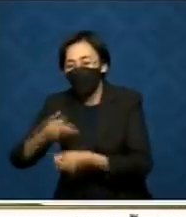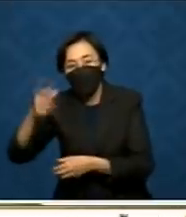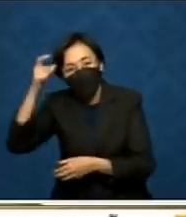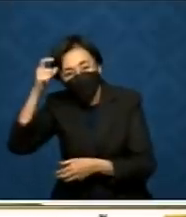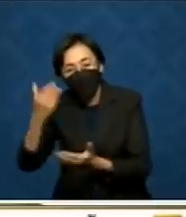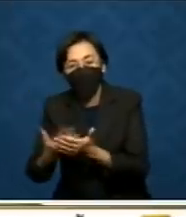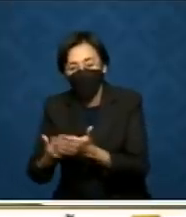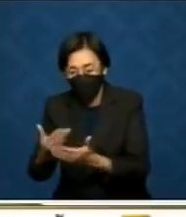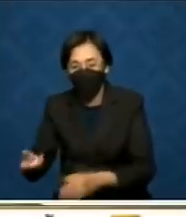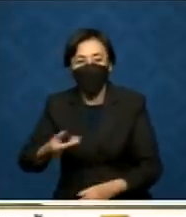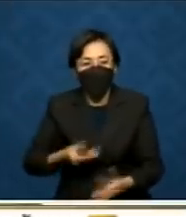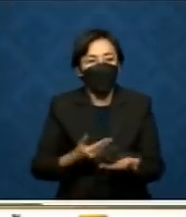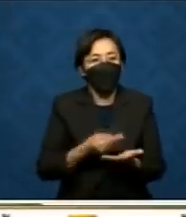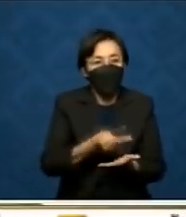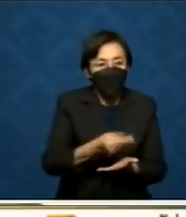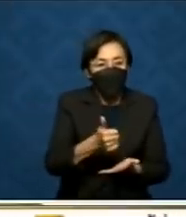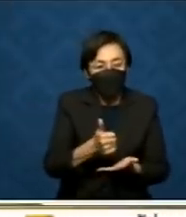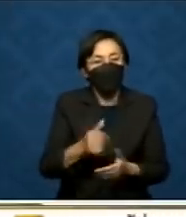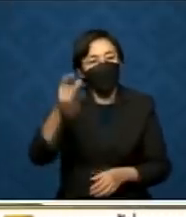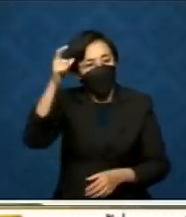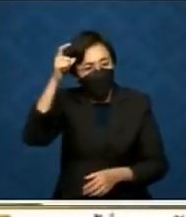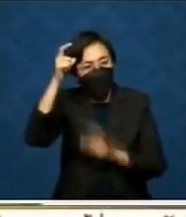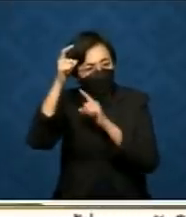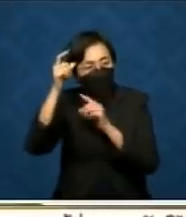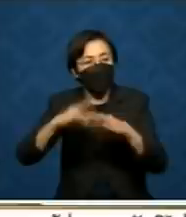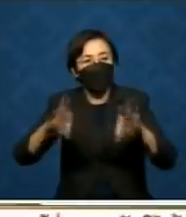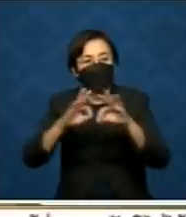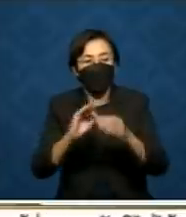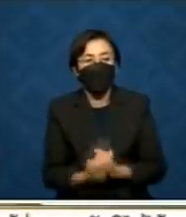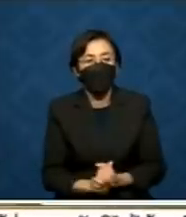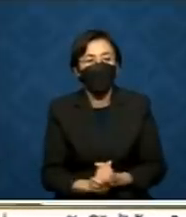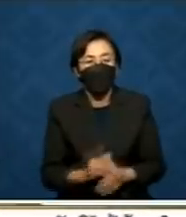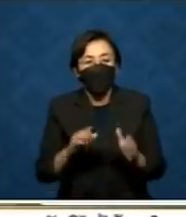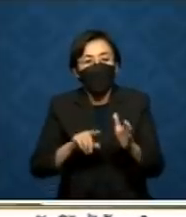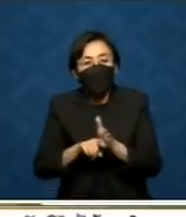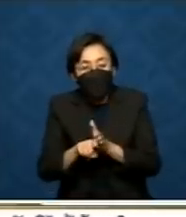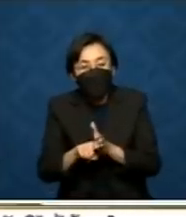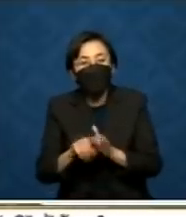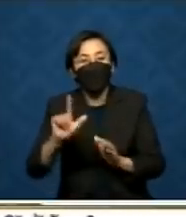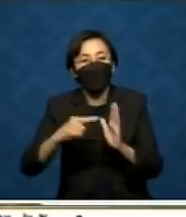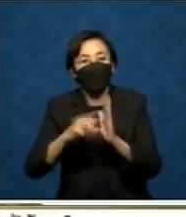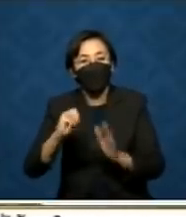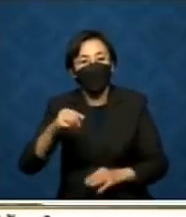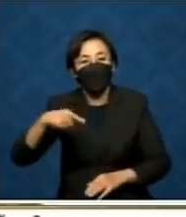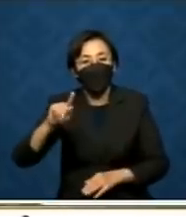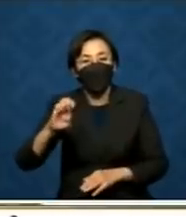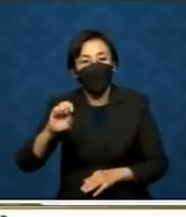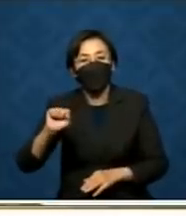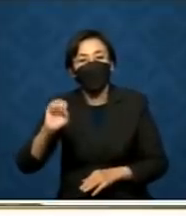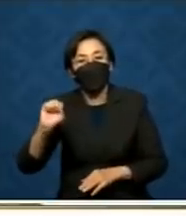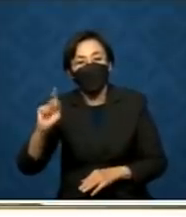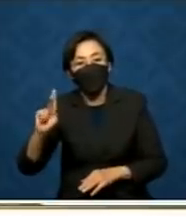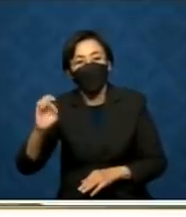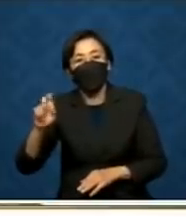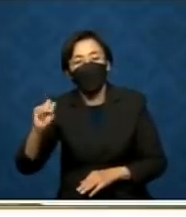โคนได้เลยเขาอยู่ได้เพราะโคนะวันดีคืนนี้ลำตี Skinมาซัดเยี่ยมตาย